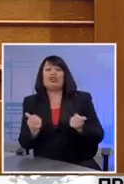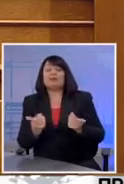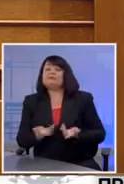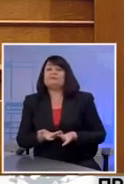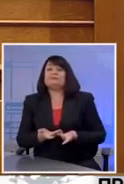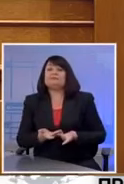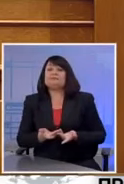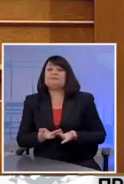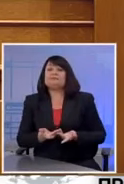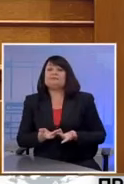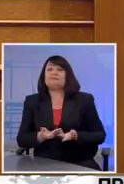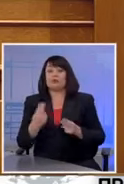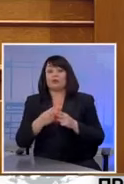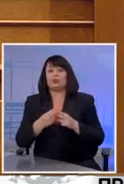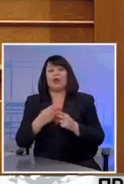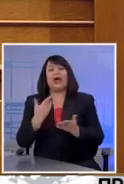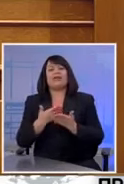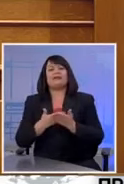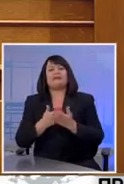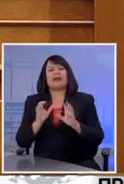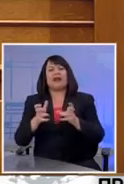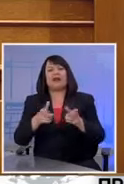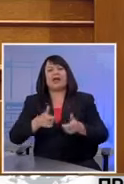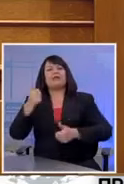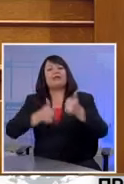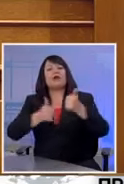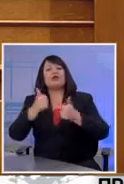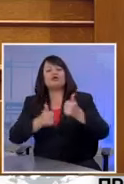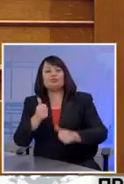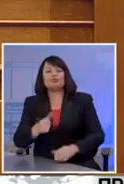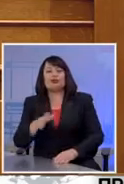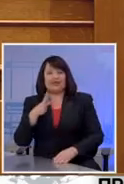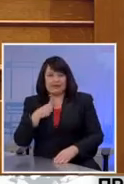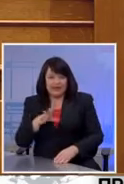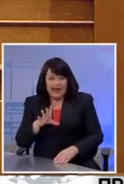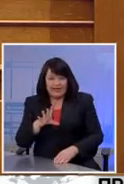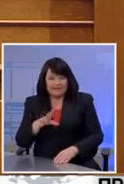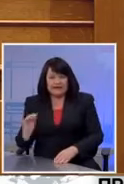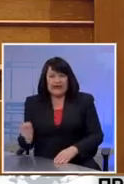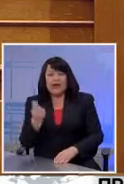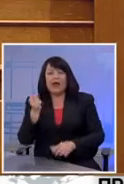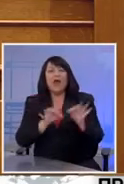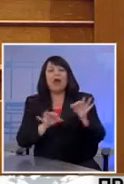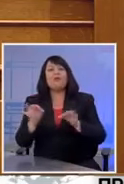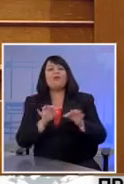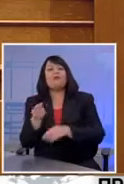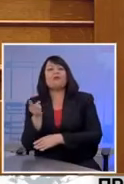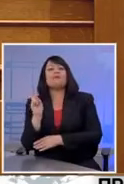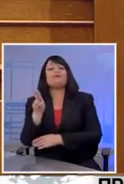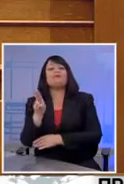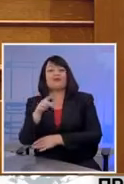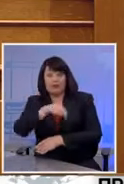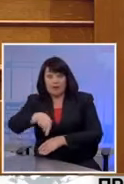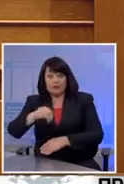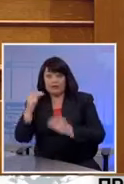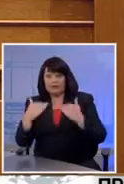οποίο διεξήχθη ο περιβόητος διαγωνισμός. Θέλετε ή δεν θέλετε να έρθουν τα ποθενέσχες των υπερθεματιστών στη Βουλή?